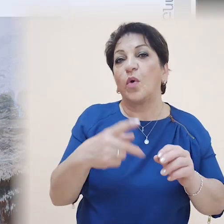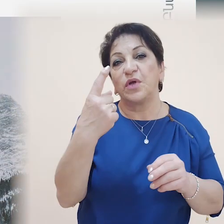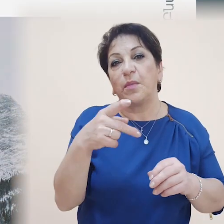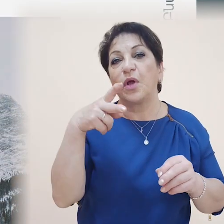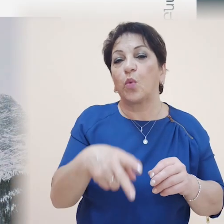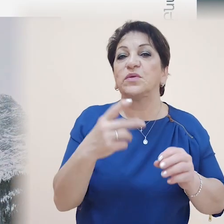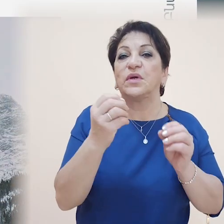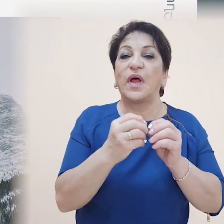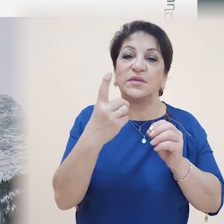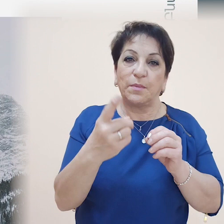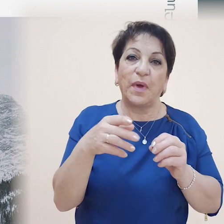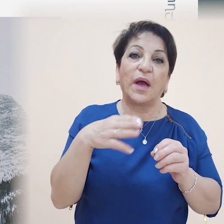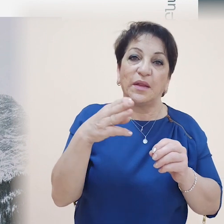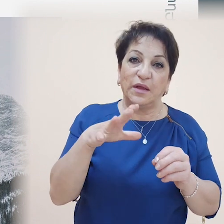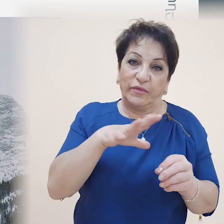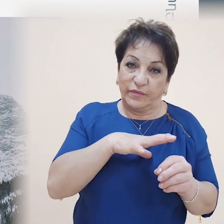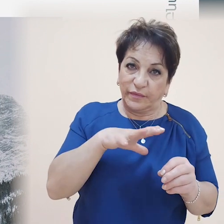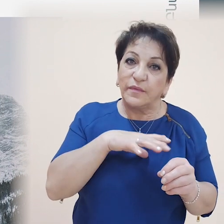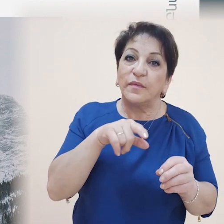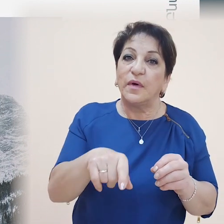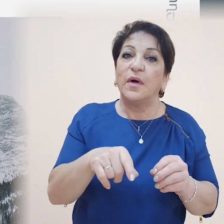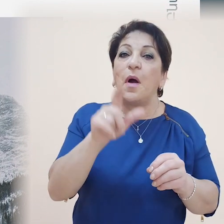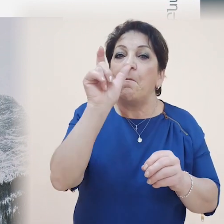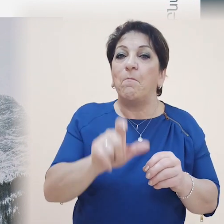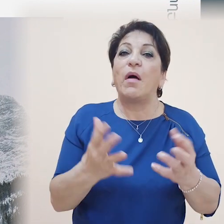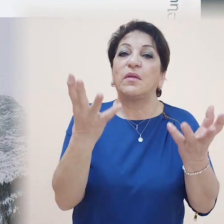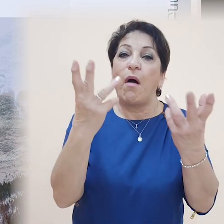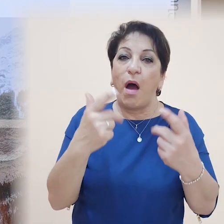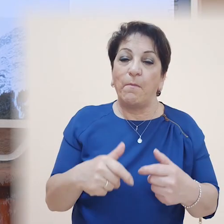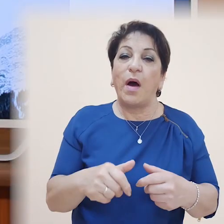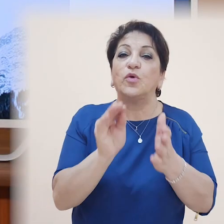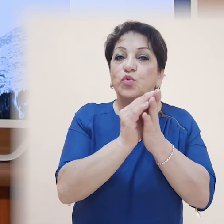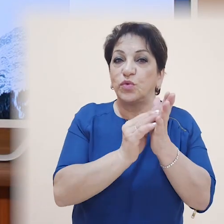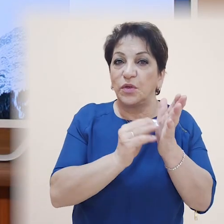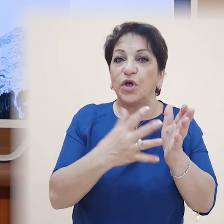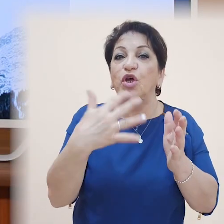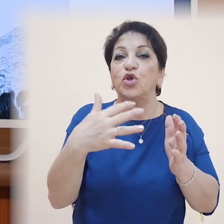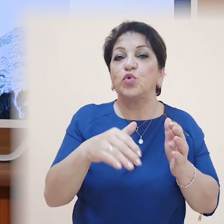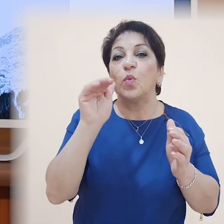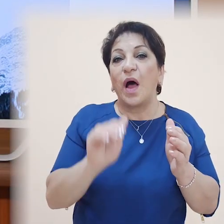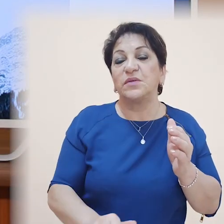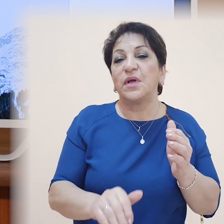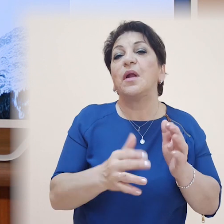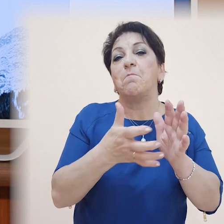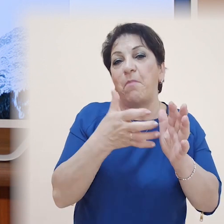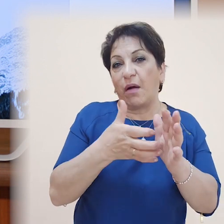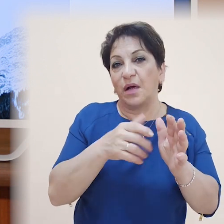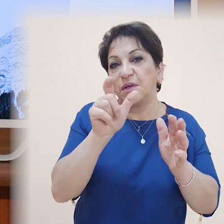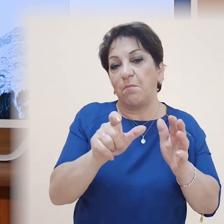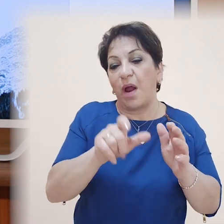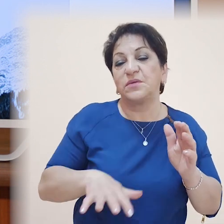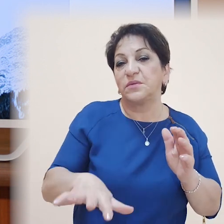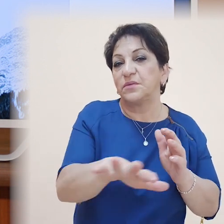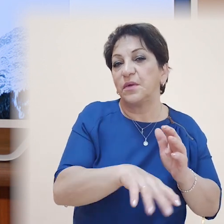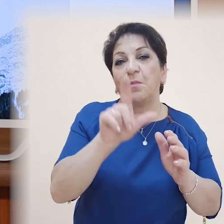-2011 ընթացքում տեղի ունեցած այդ մարդահամար ներիցությանիշներով, հիսուն հազարով պակասել է պաստորեն այս